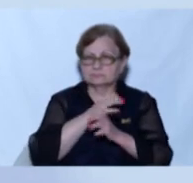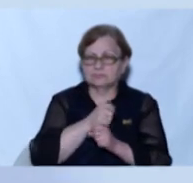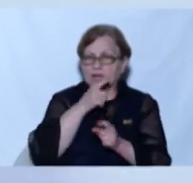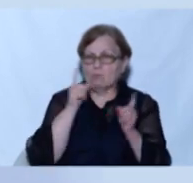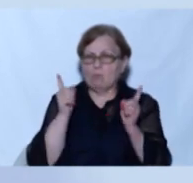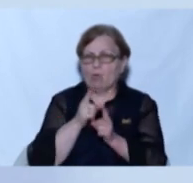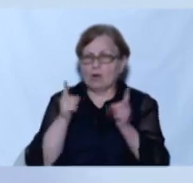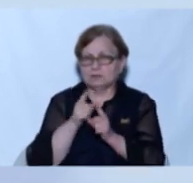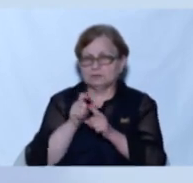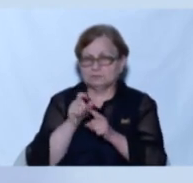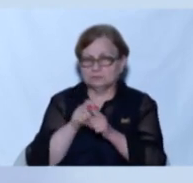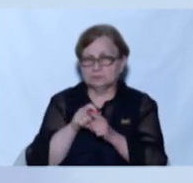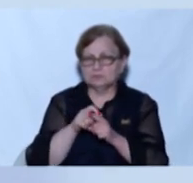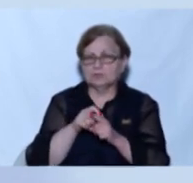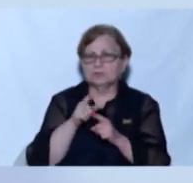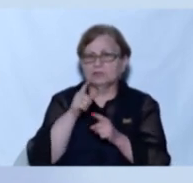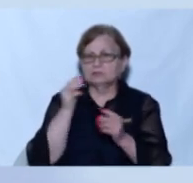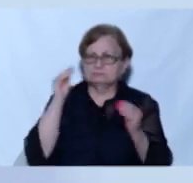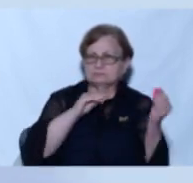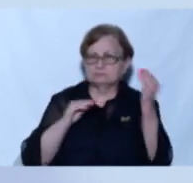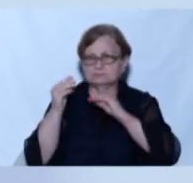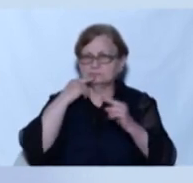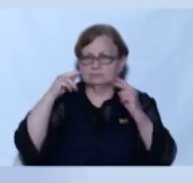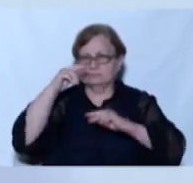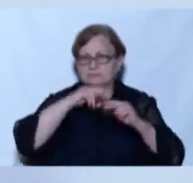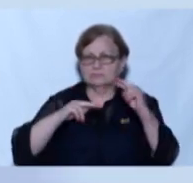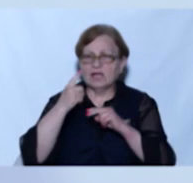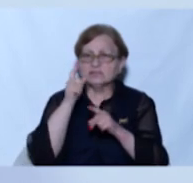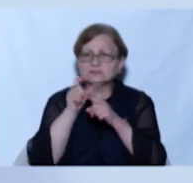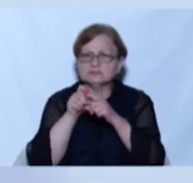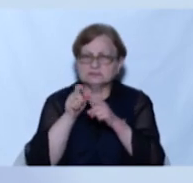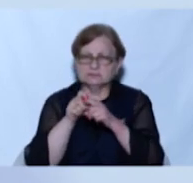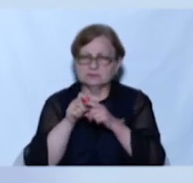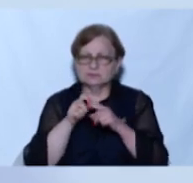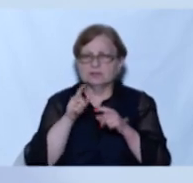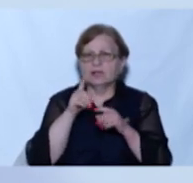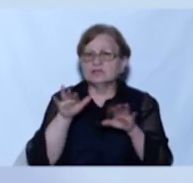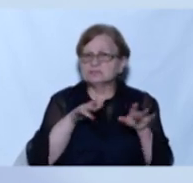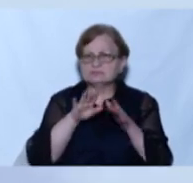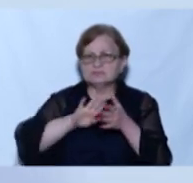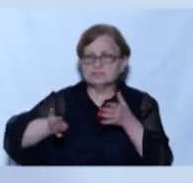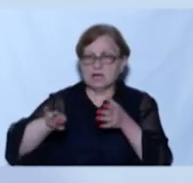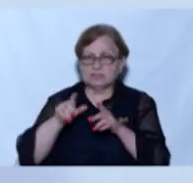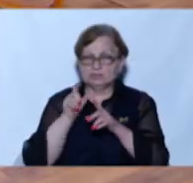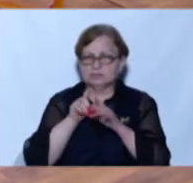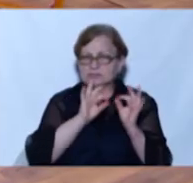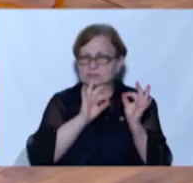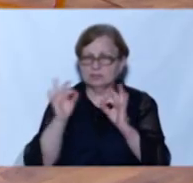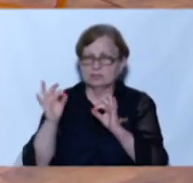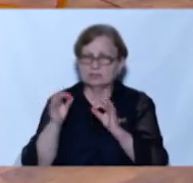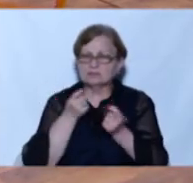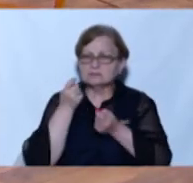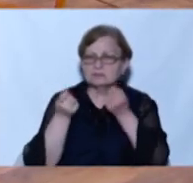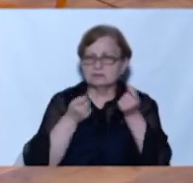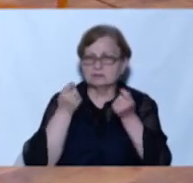ლაკონური ფრაზები. თხრობის მოზაიკურობა. ერთსიტყვიანი, ხშირად უზმნო სახელდებითი წინადადებები.